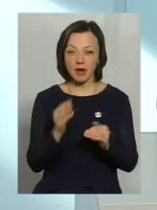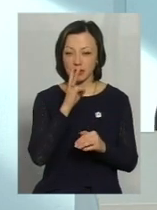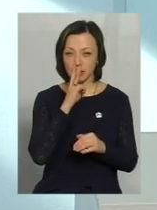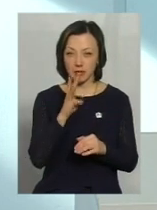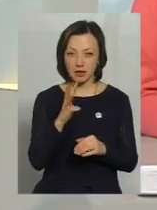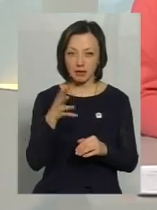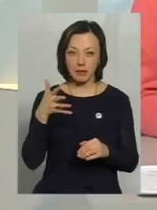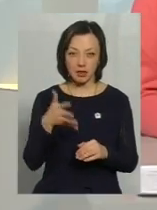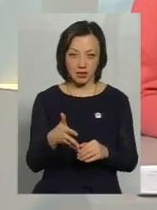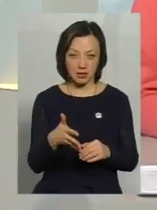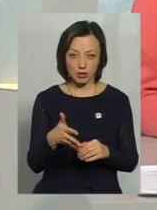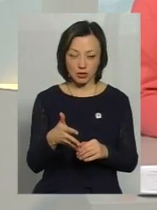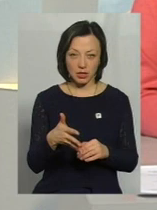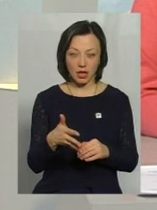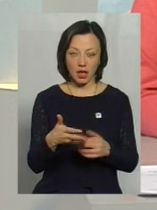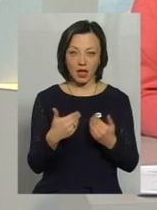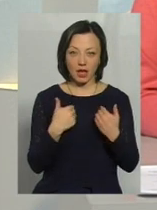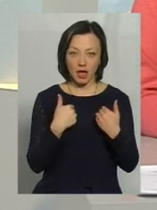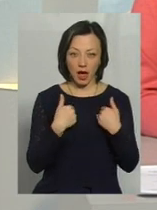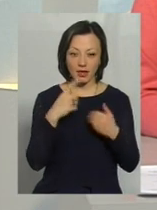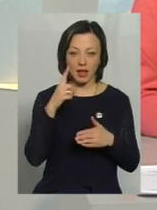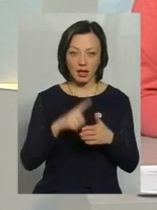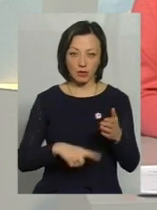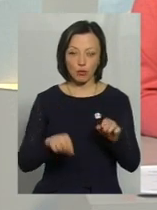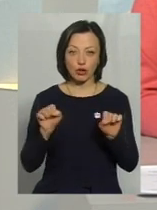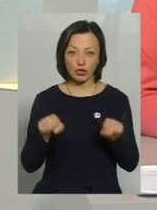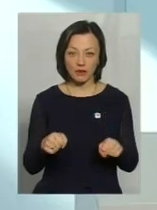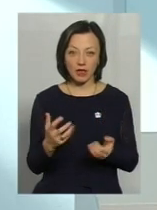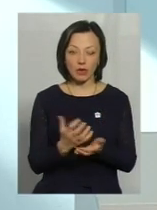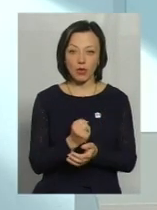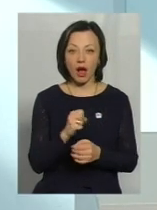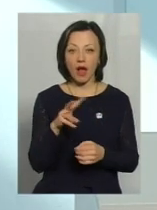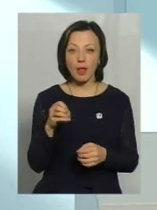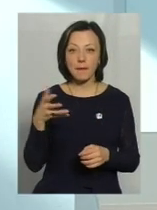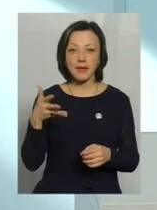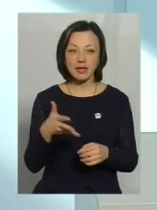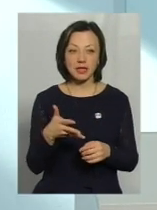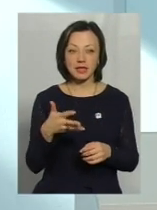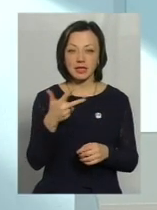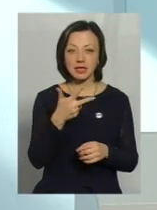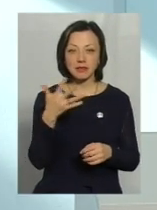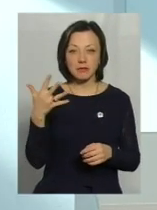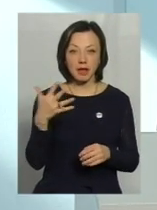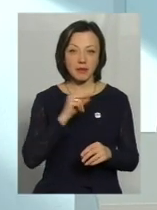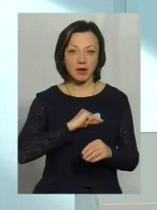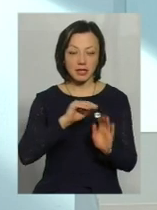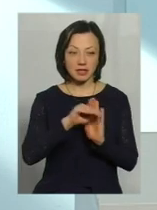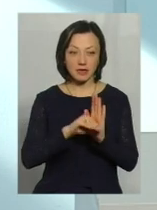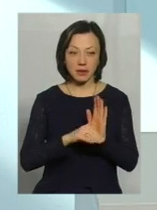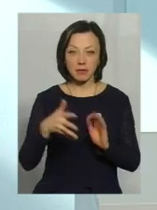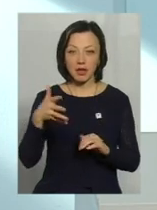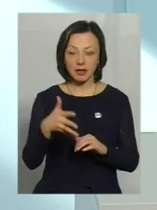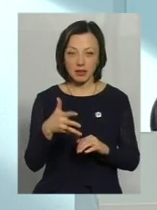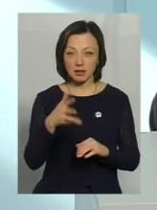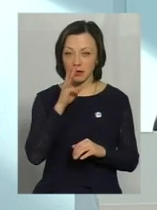заробітну 5 тисяч, що я надіюся, що можливо знайду, але 5 тисяч, 35 штатних працівників і 5